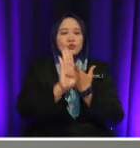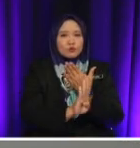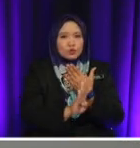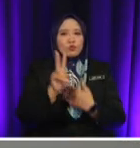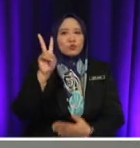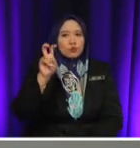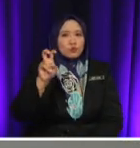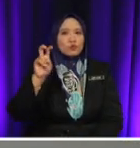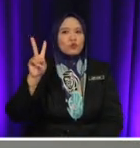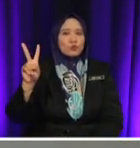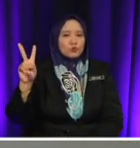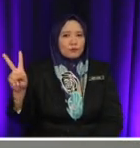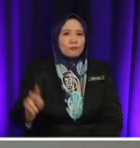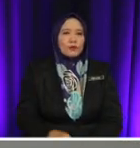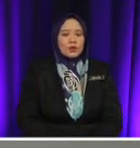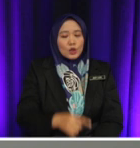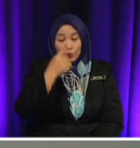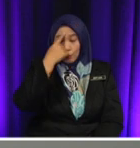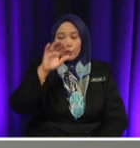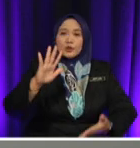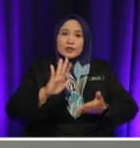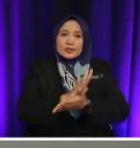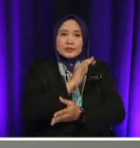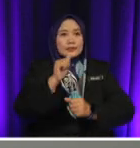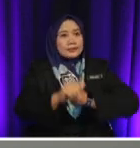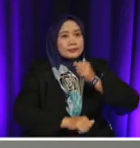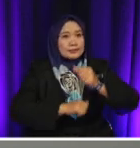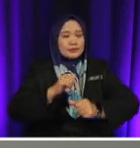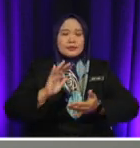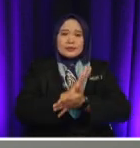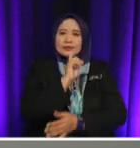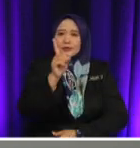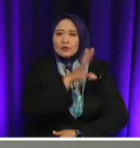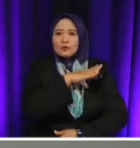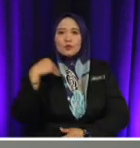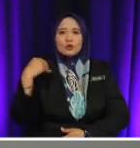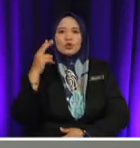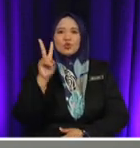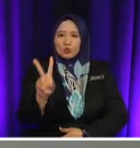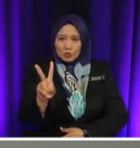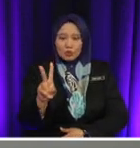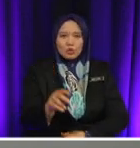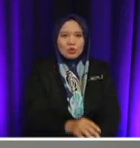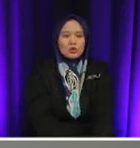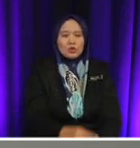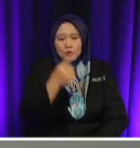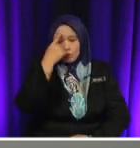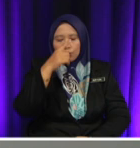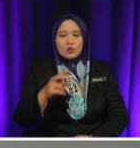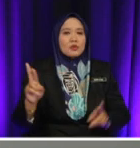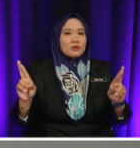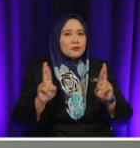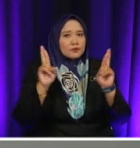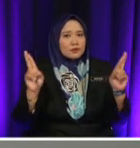Oke untuk kertas sains kertas sat dan du dijadualkan pada hari Rabu 1